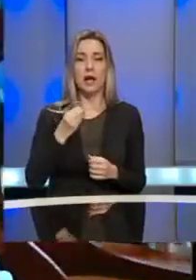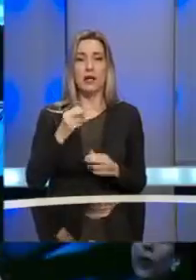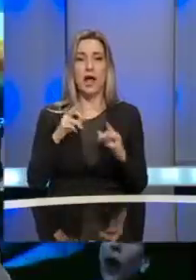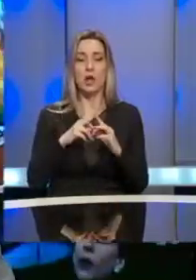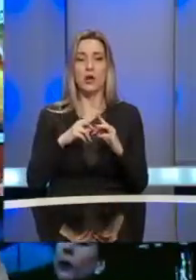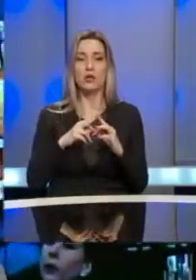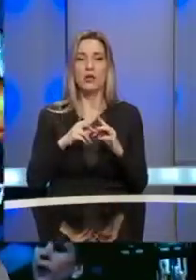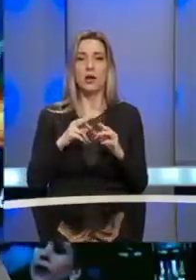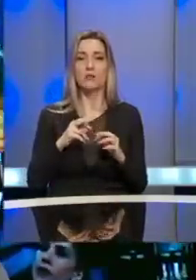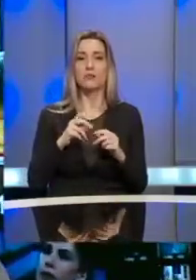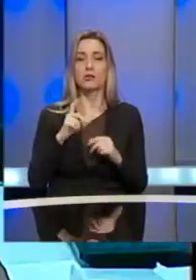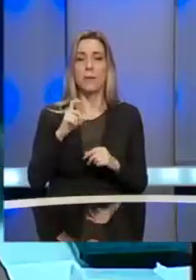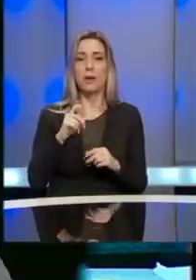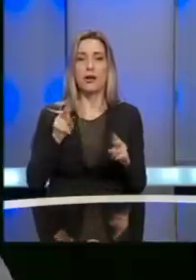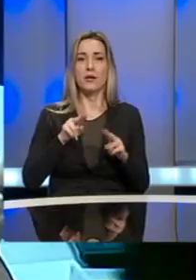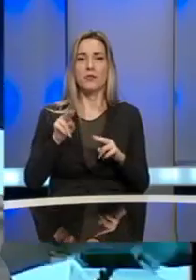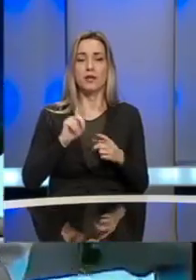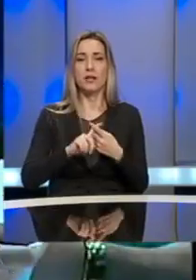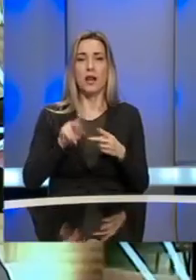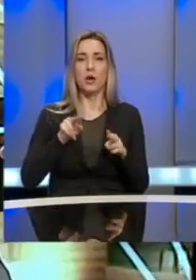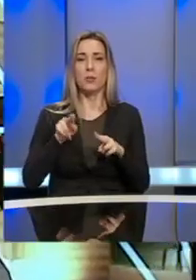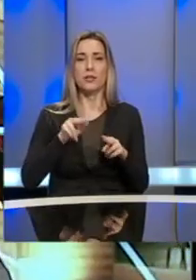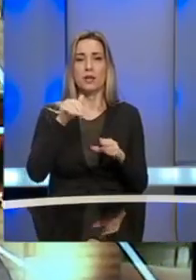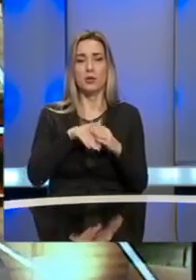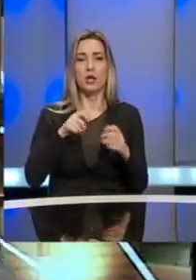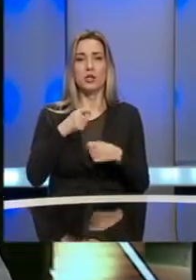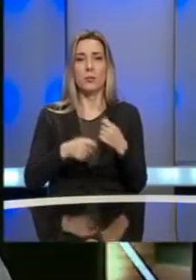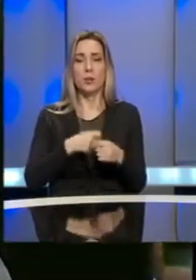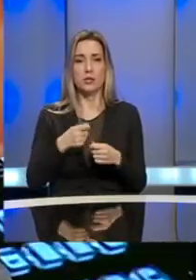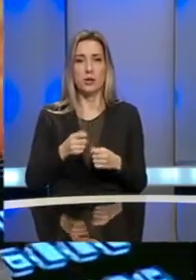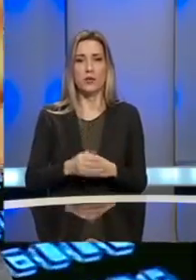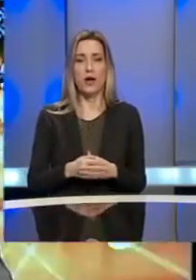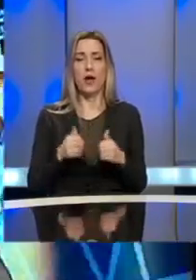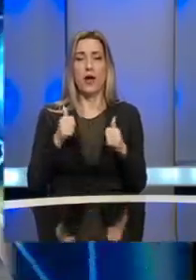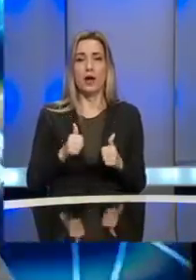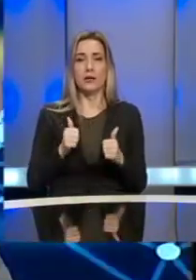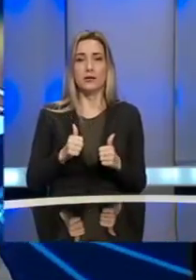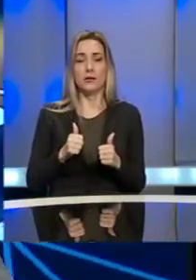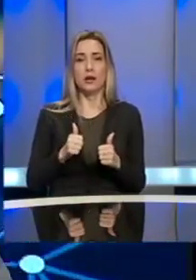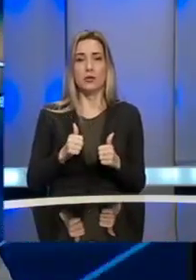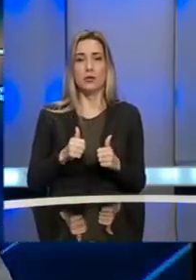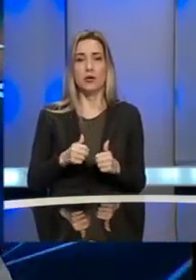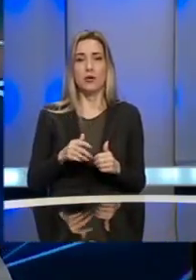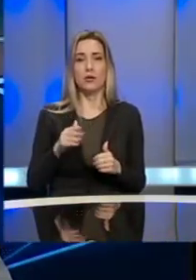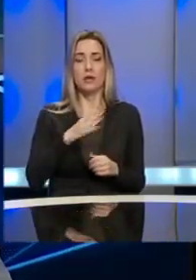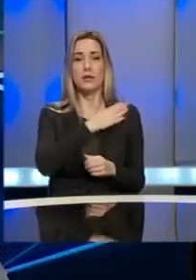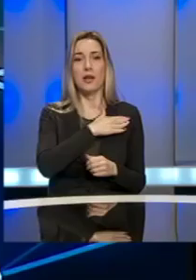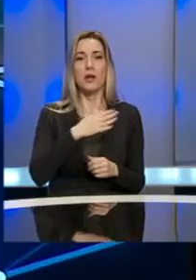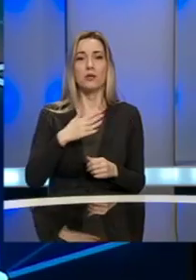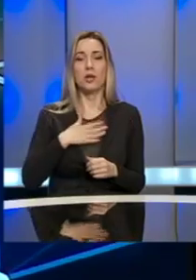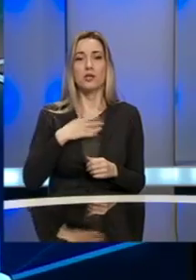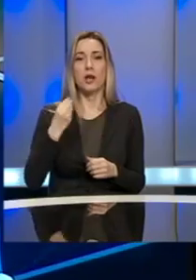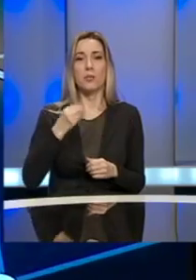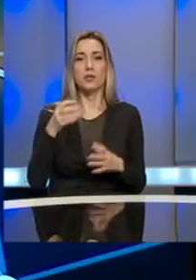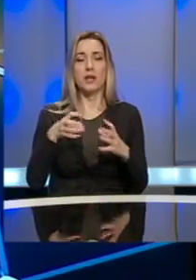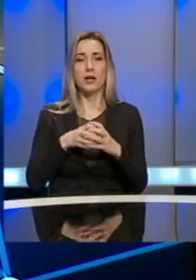Aljoše Čampare, federalnog ministra unutrašnjih poslova, a trenutno na terenu naša reporterska ekipa